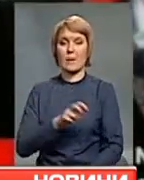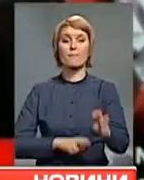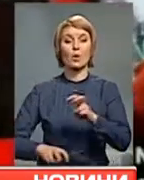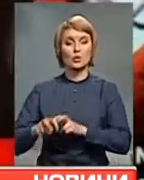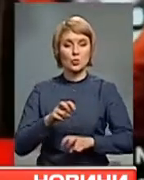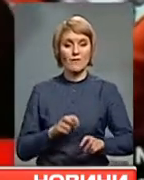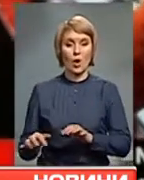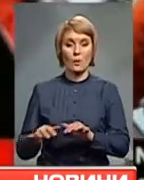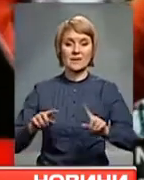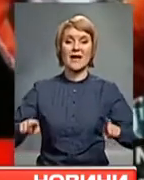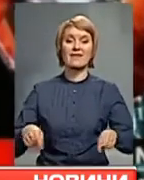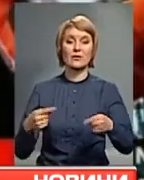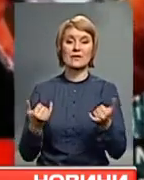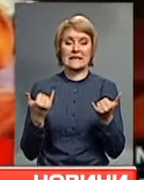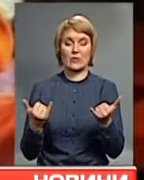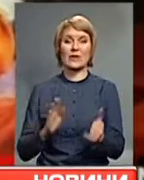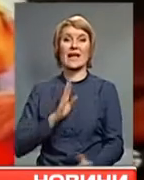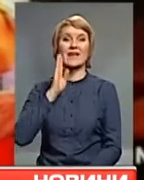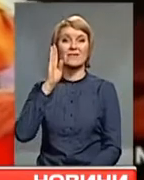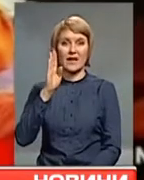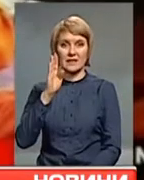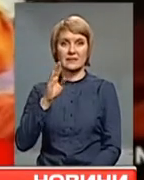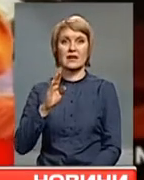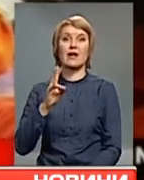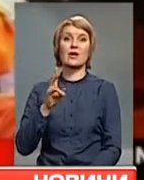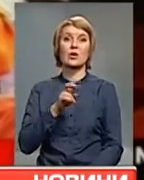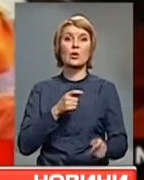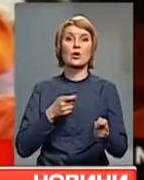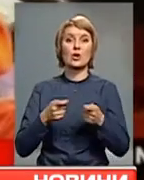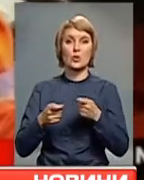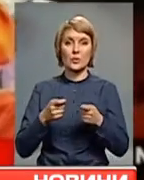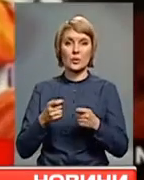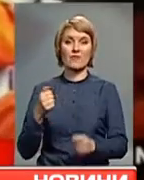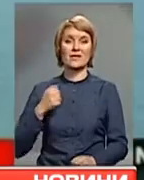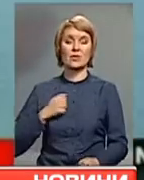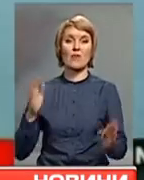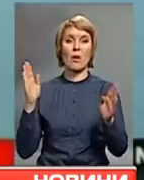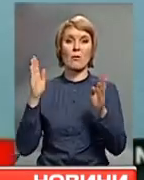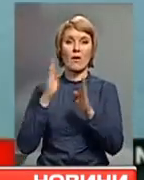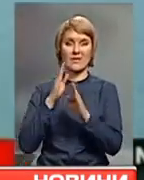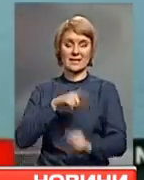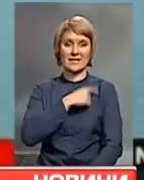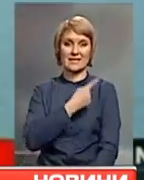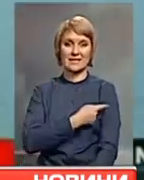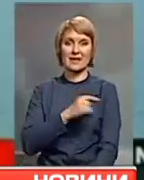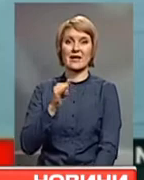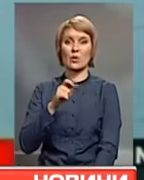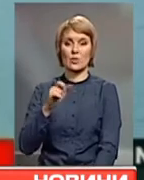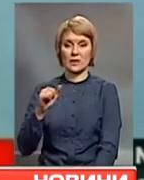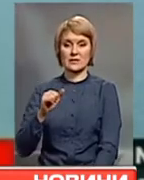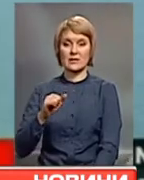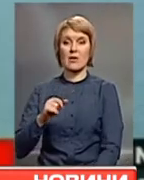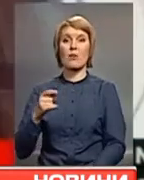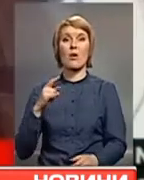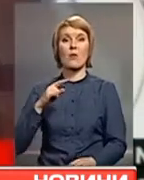Пошукову операцію відновили сьогодні вранці на світанку. Нею керують військово-повітряні сили Індонезії, оскільки борт зник в авіакомпанії